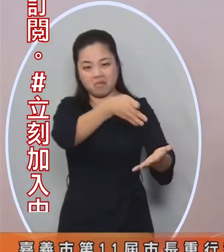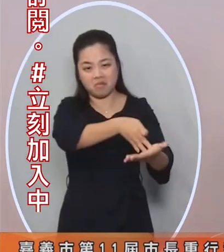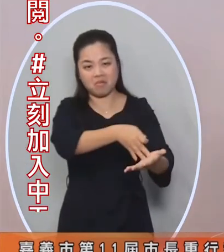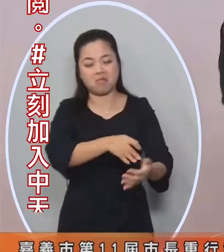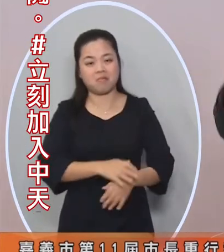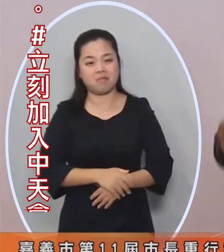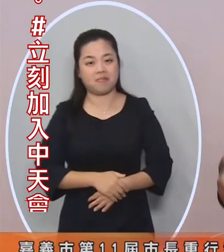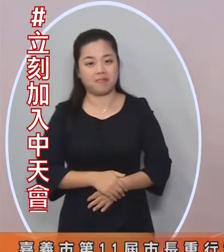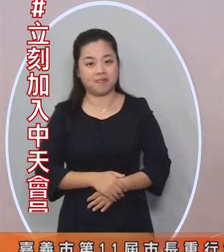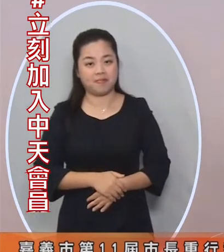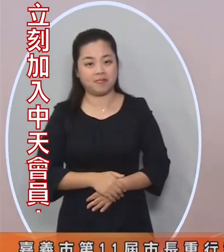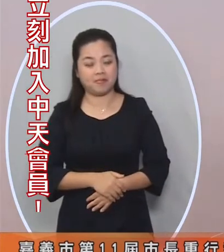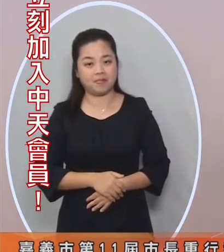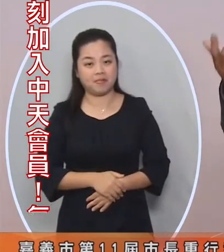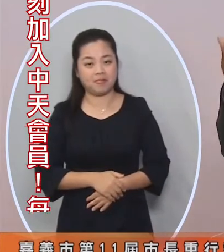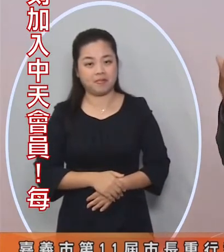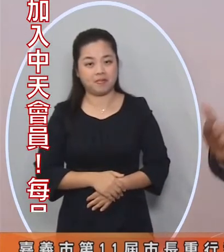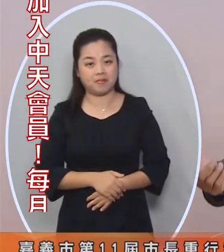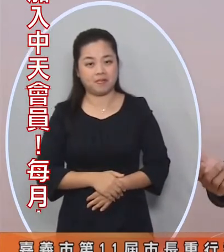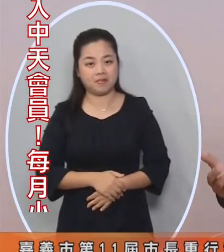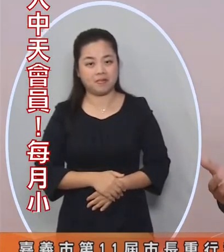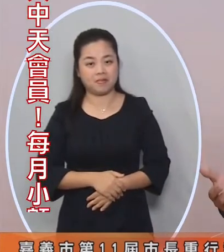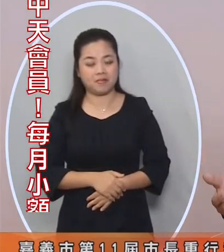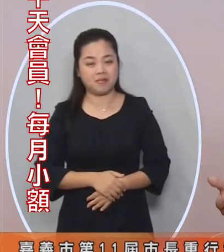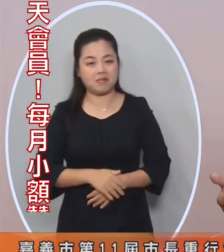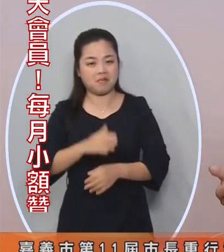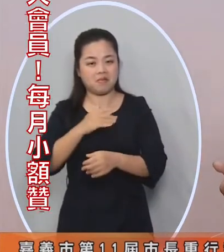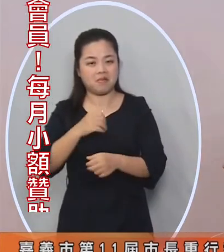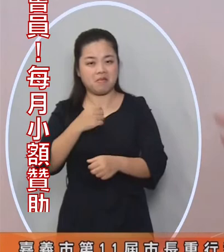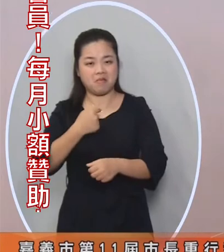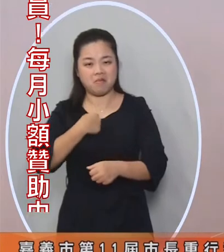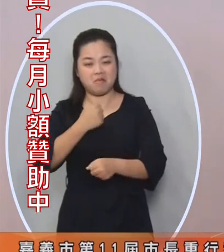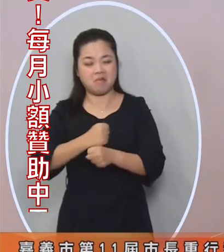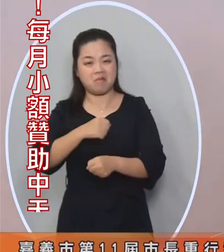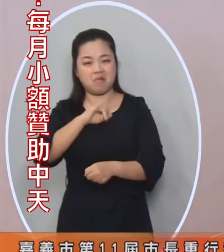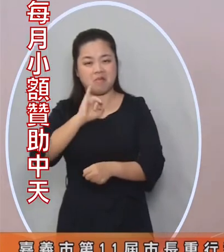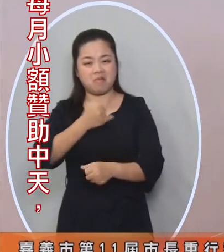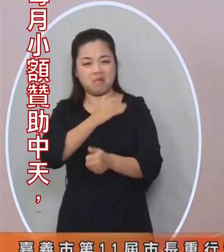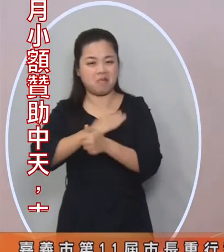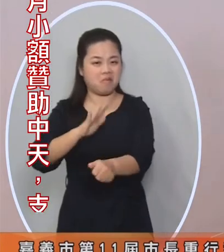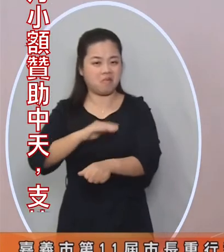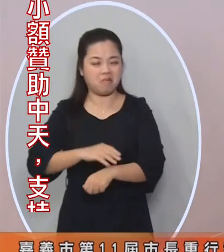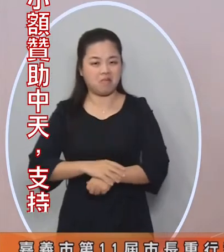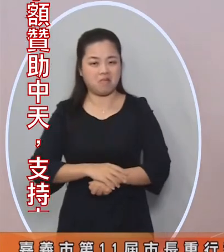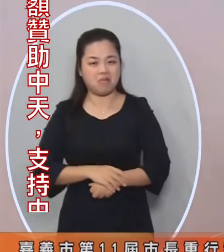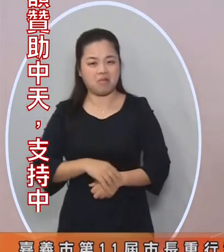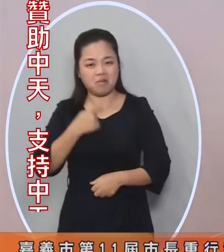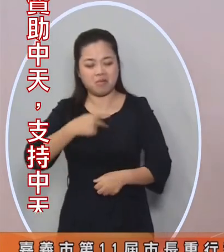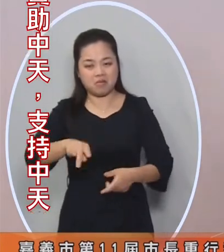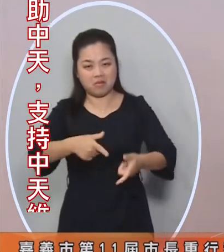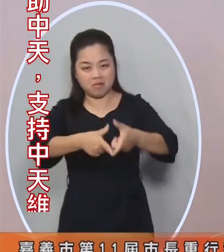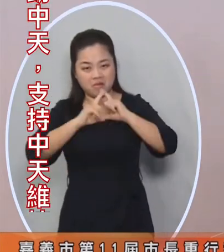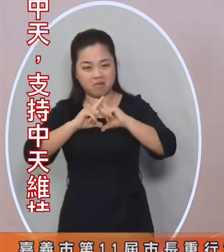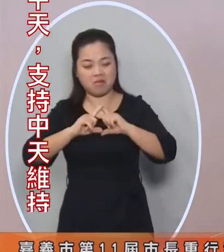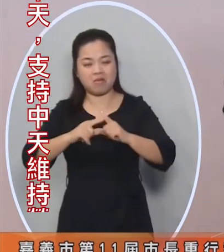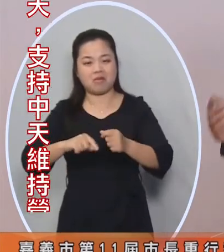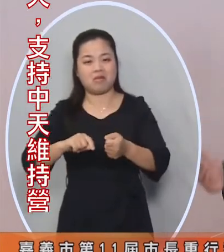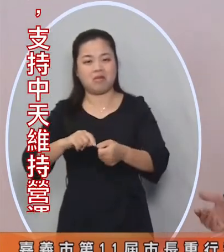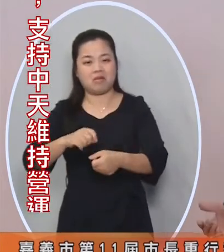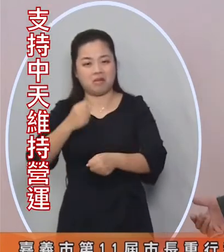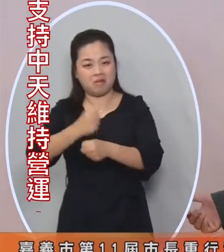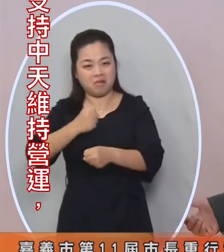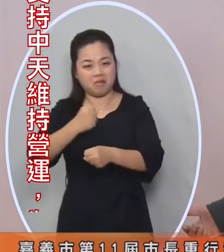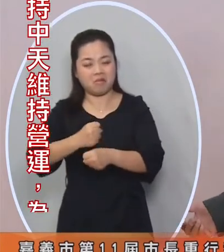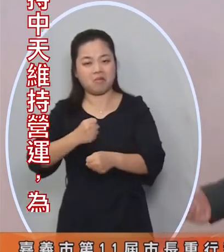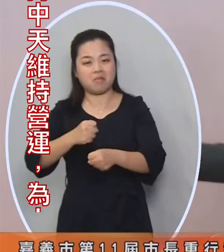吼、哦，啊你甲开机就开机啊，我无做唔对啊，我搁等下看狗啊尔，安尼我有